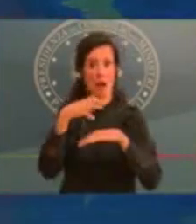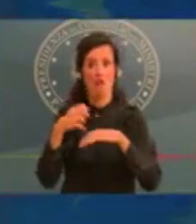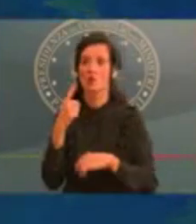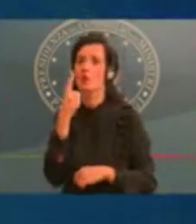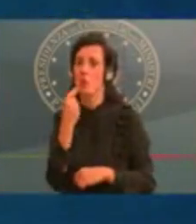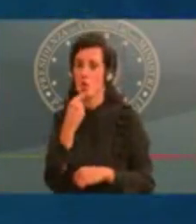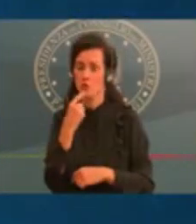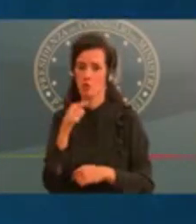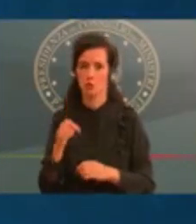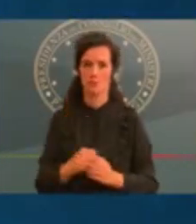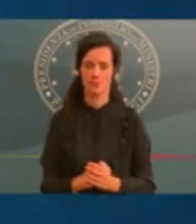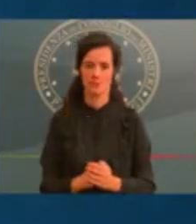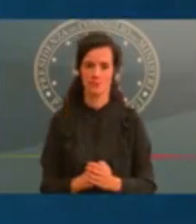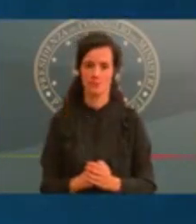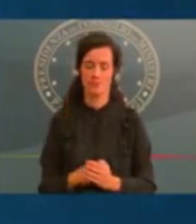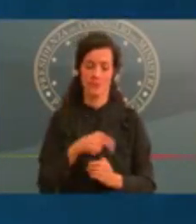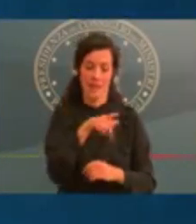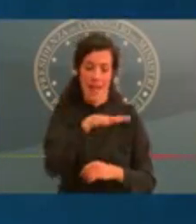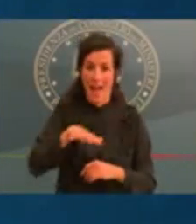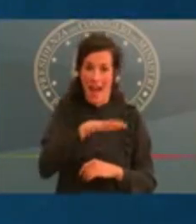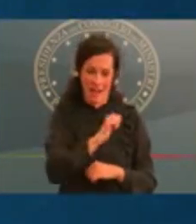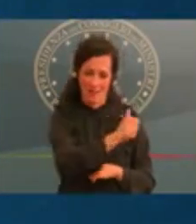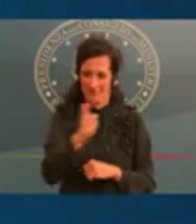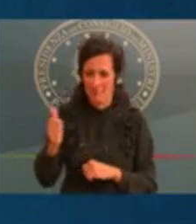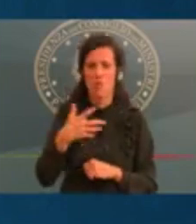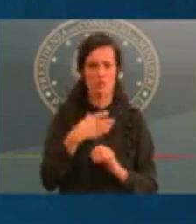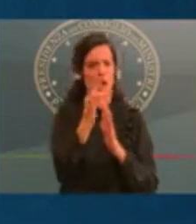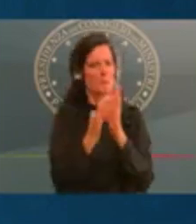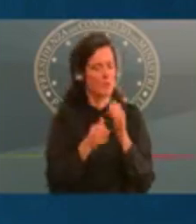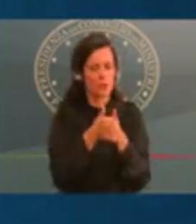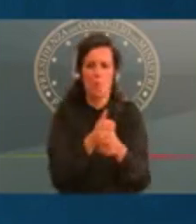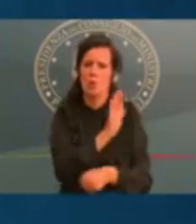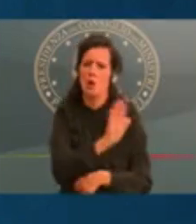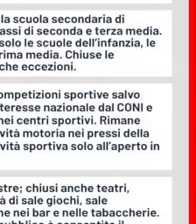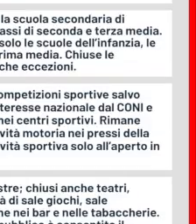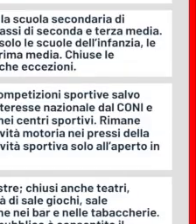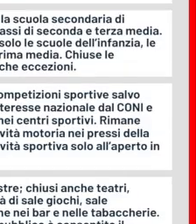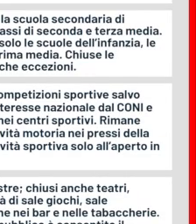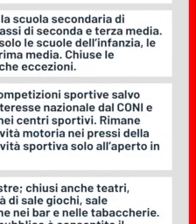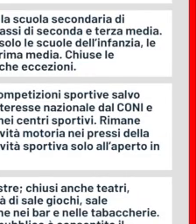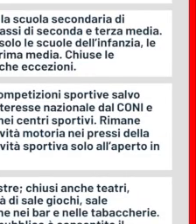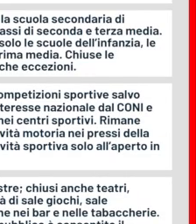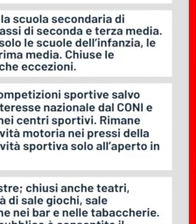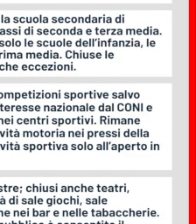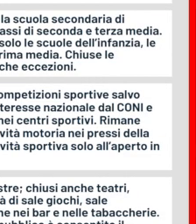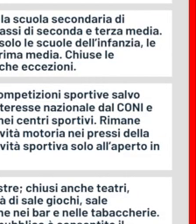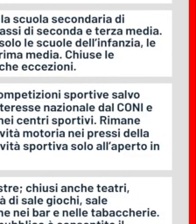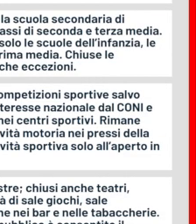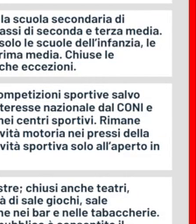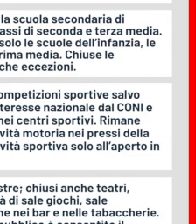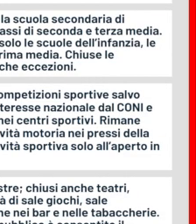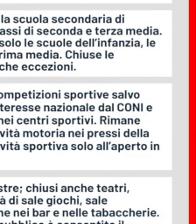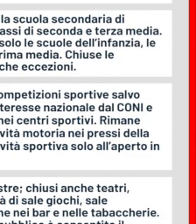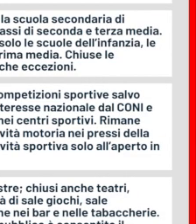fasce di rischio differenti indipendenza dalla gravità della situazione epidemiologica ogni fascia a limitazioni più